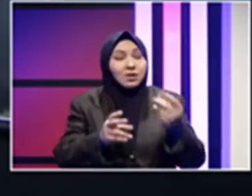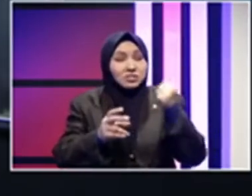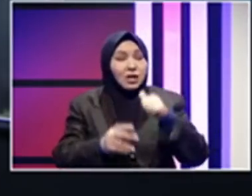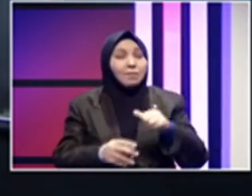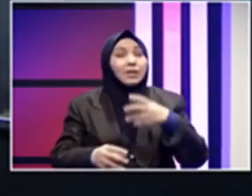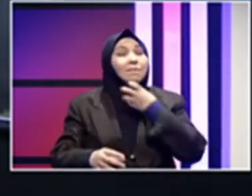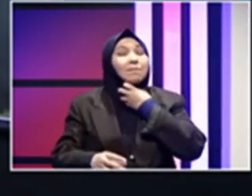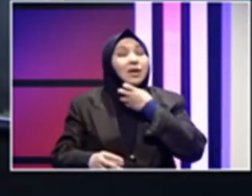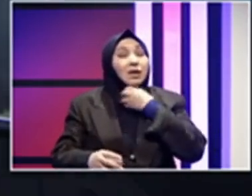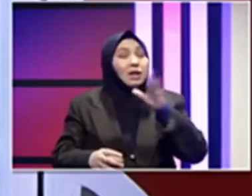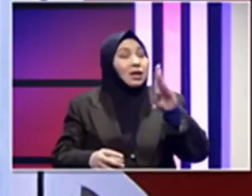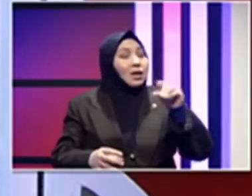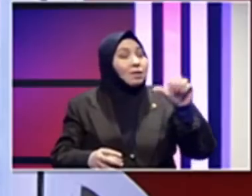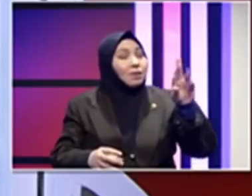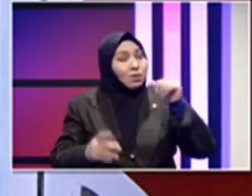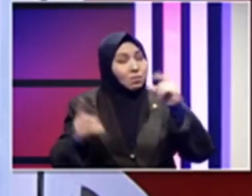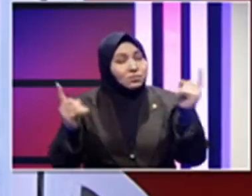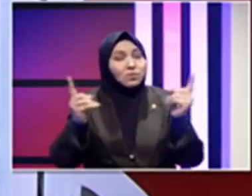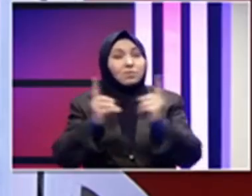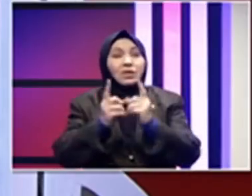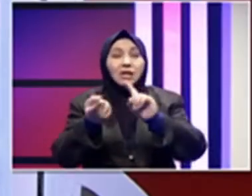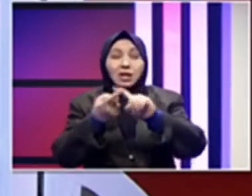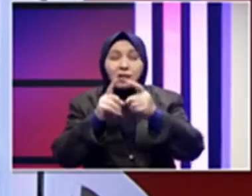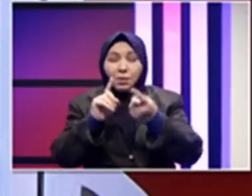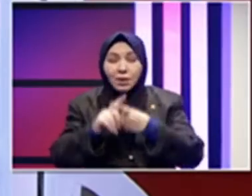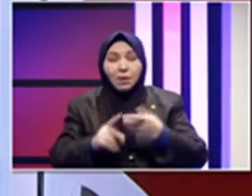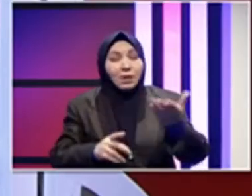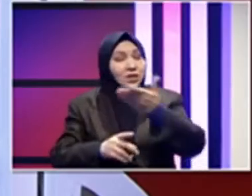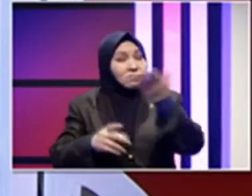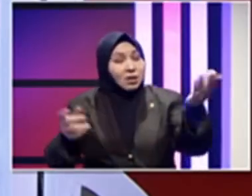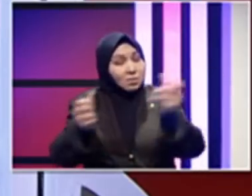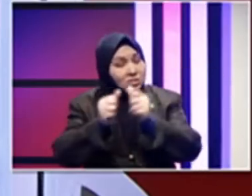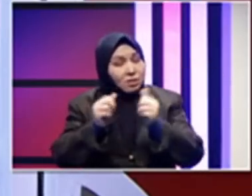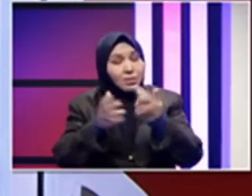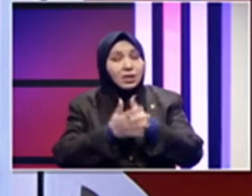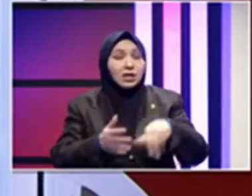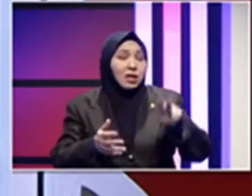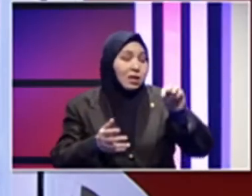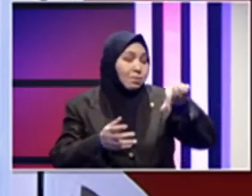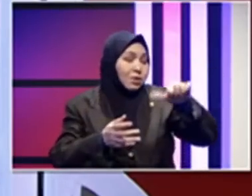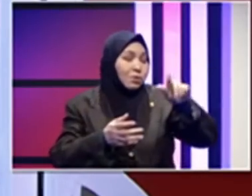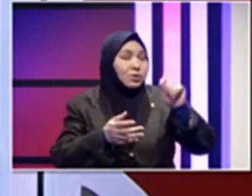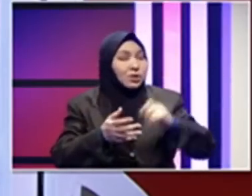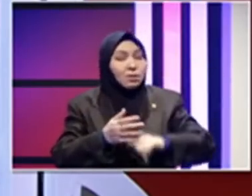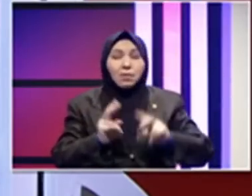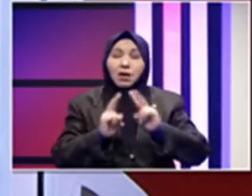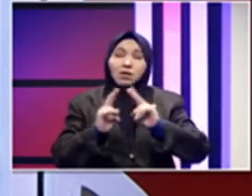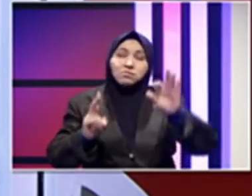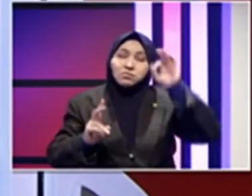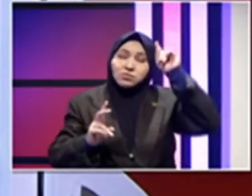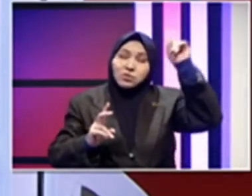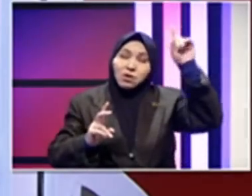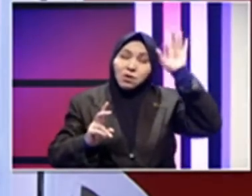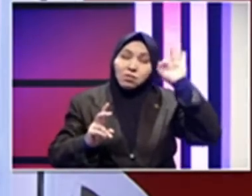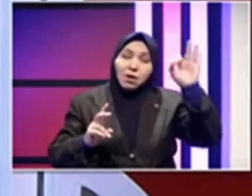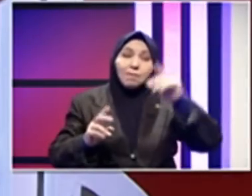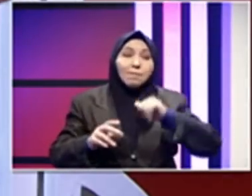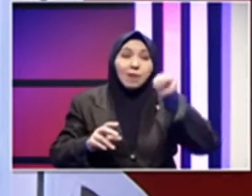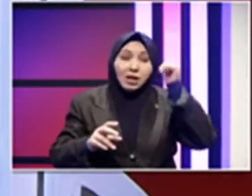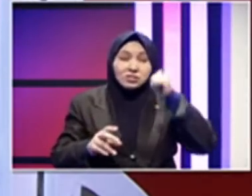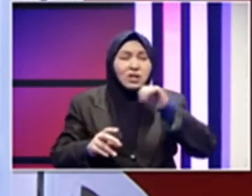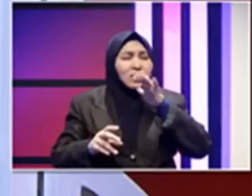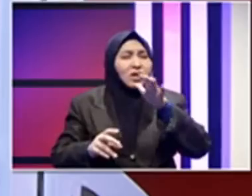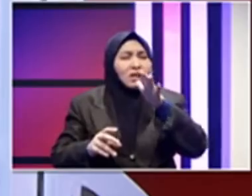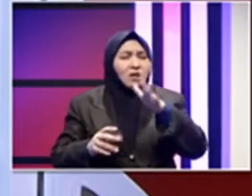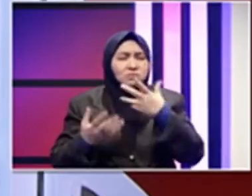Perak, bertemu dengan rakan-rakan di sana ya, yang bersama dengan Quran Time. Memang subhanallah, ya, ada seorang makcik nenek lah ya,